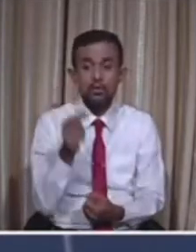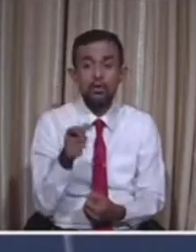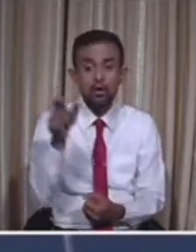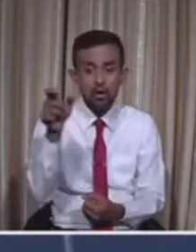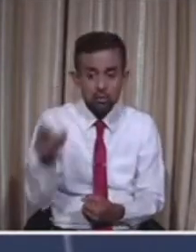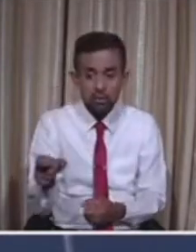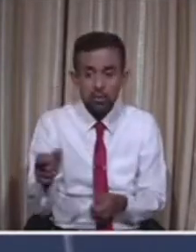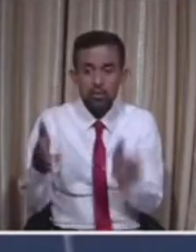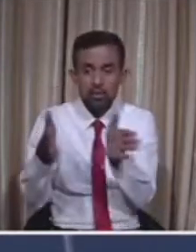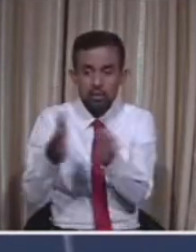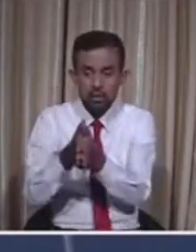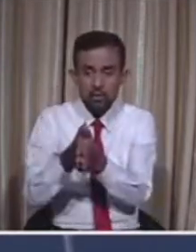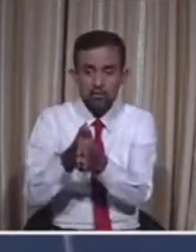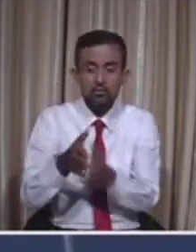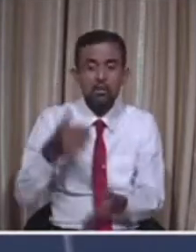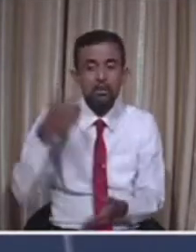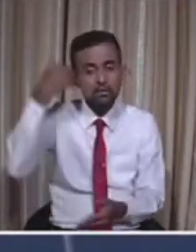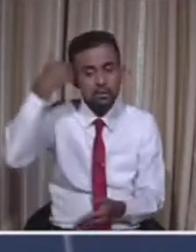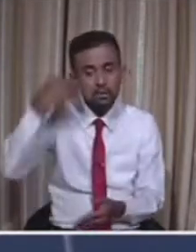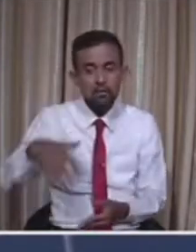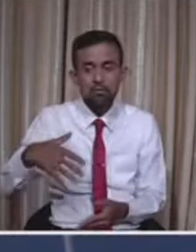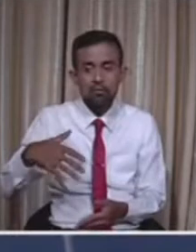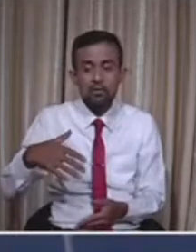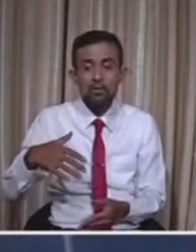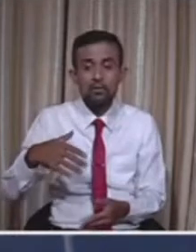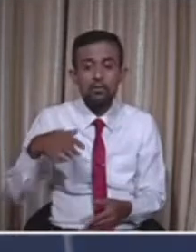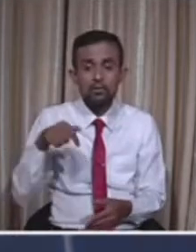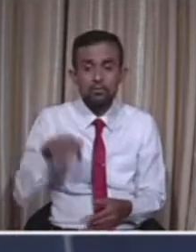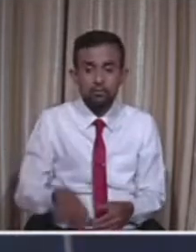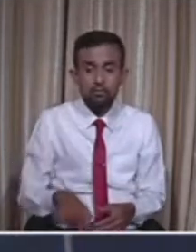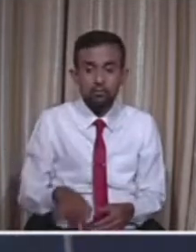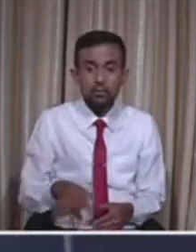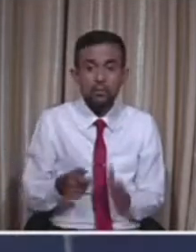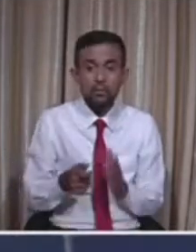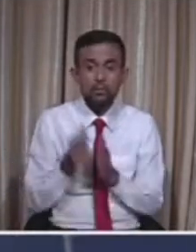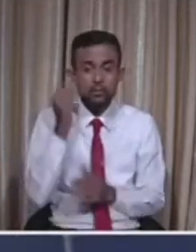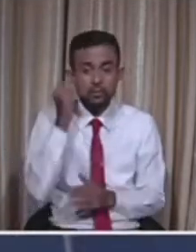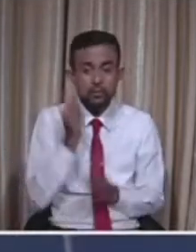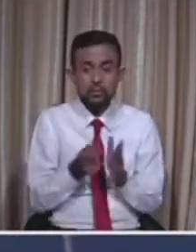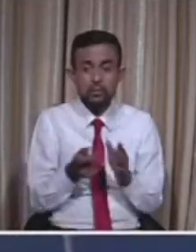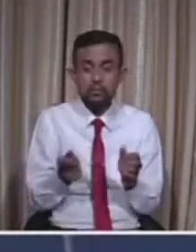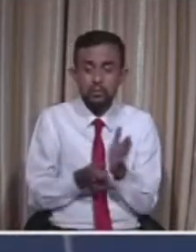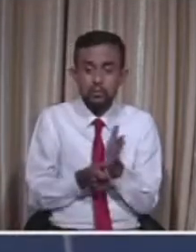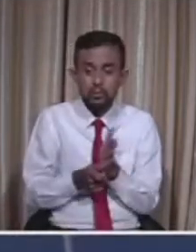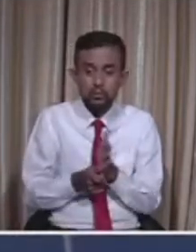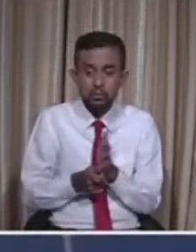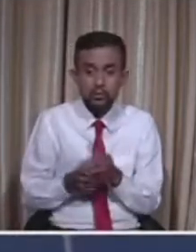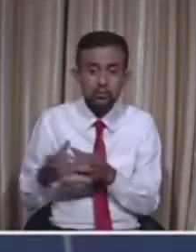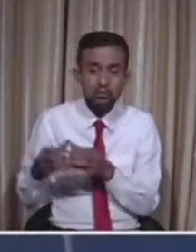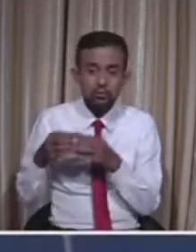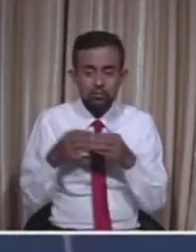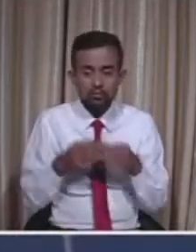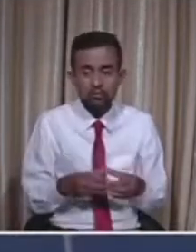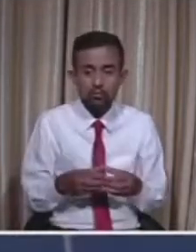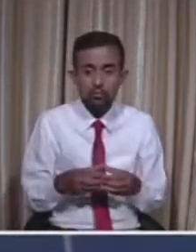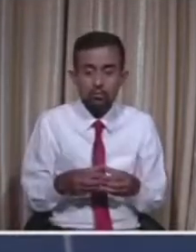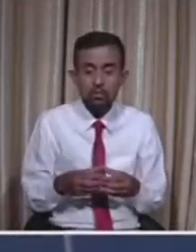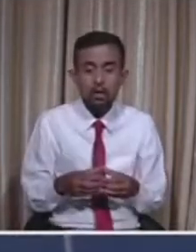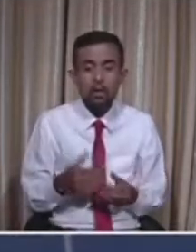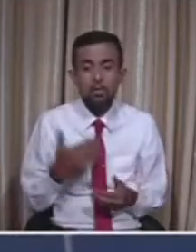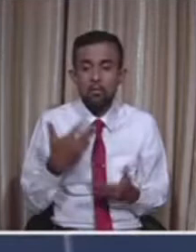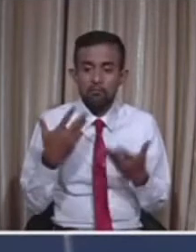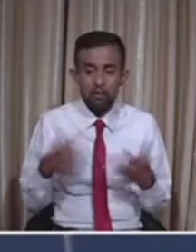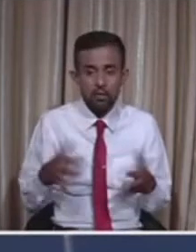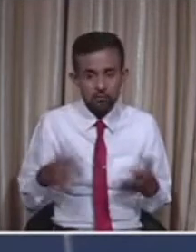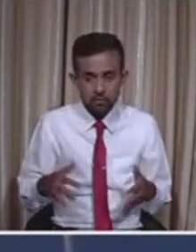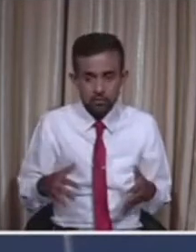samagama jeevithakshayata patkirima sanda me mini marwan me sahasikayin samathunu bawa